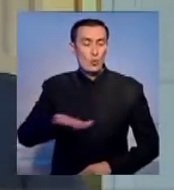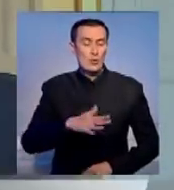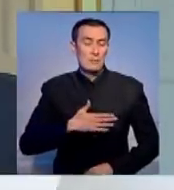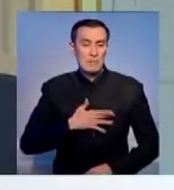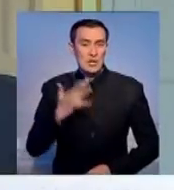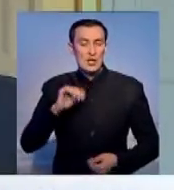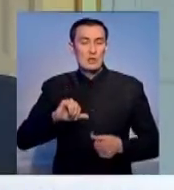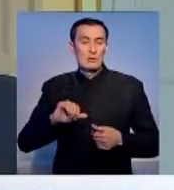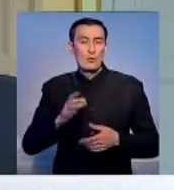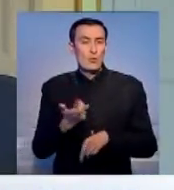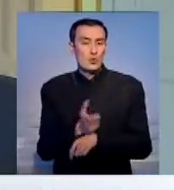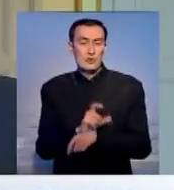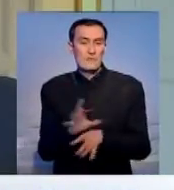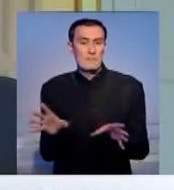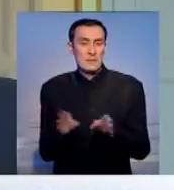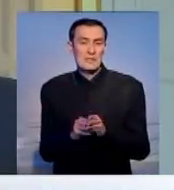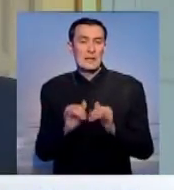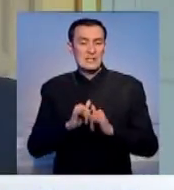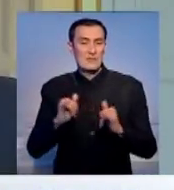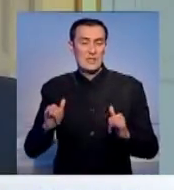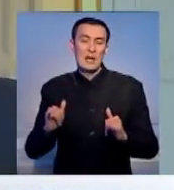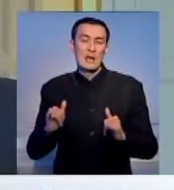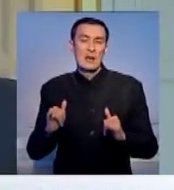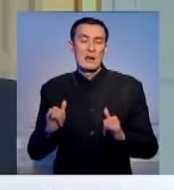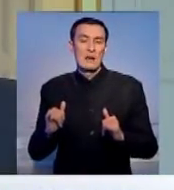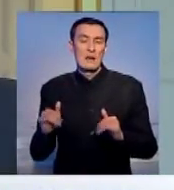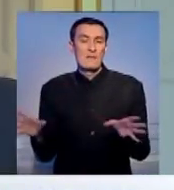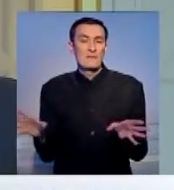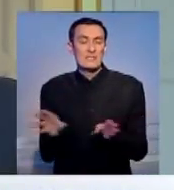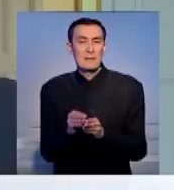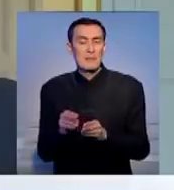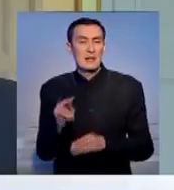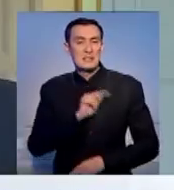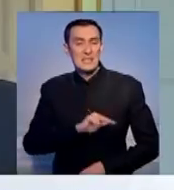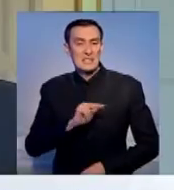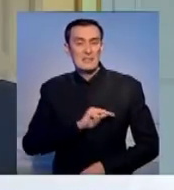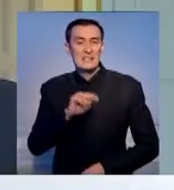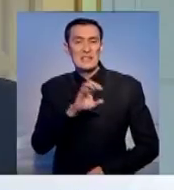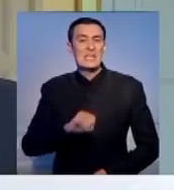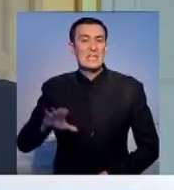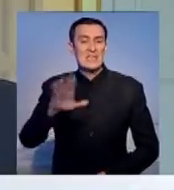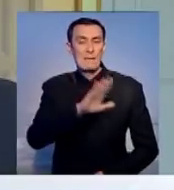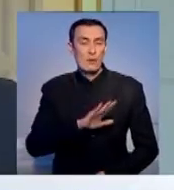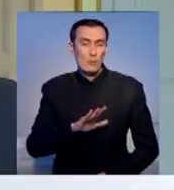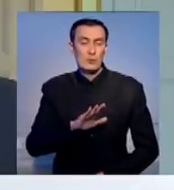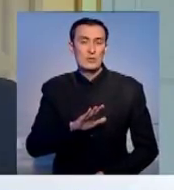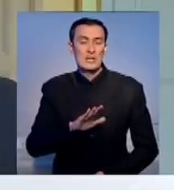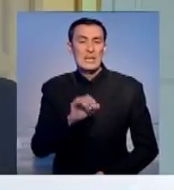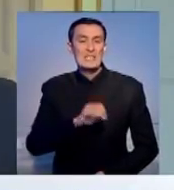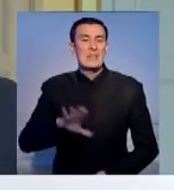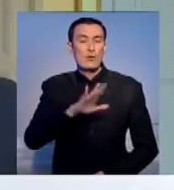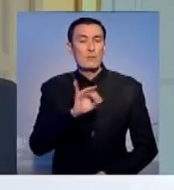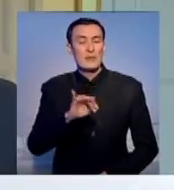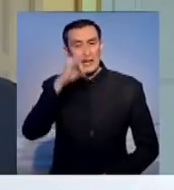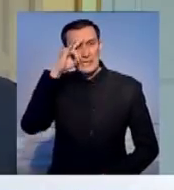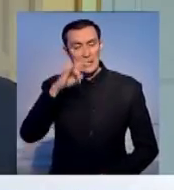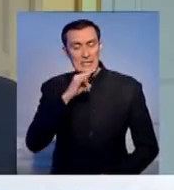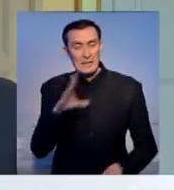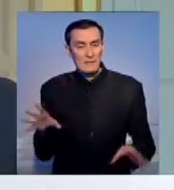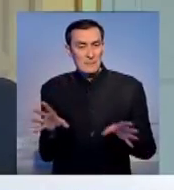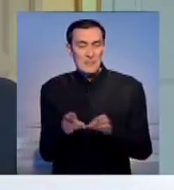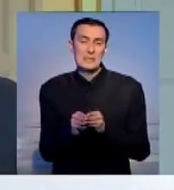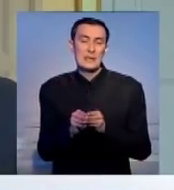очень тесно отстаиваем развитие взаимодействия с Евросоюзом по линии Казахстан-Евросоюз.